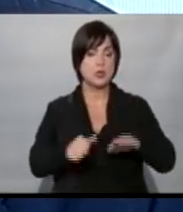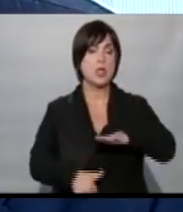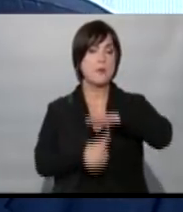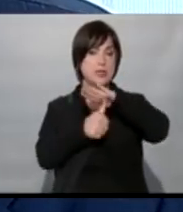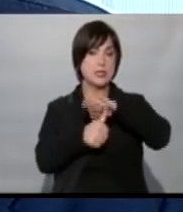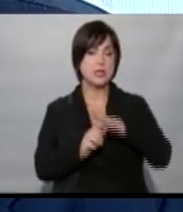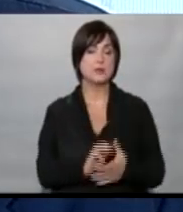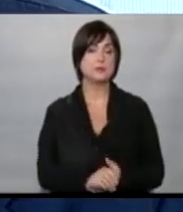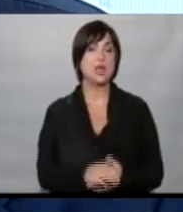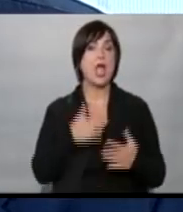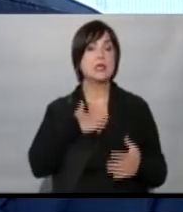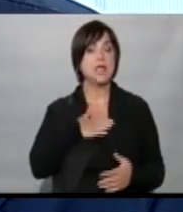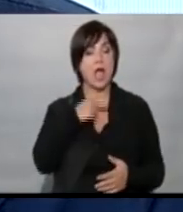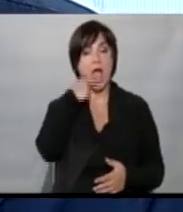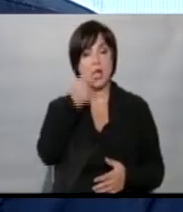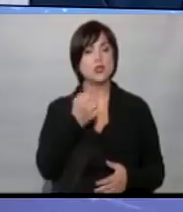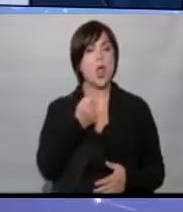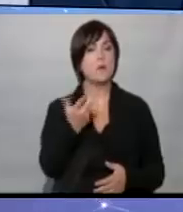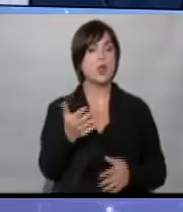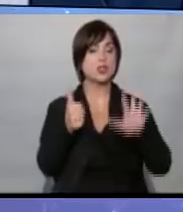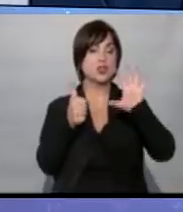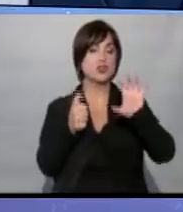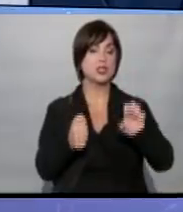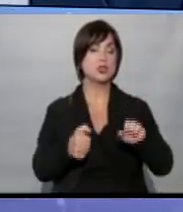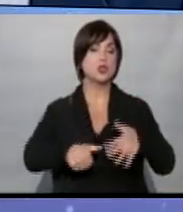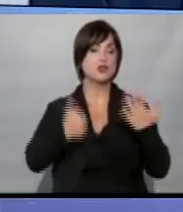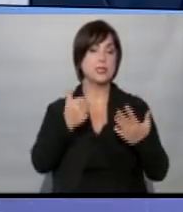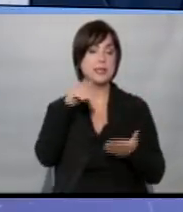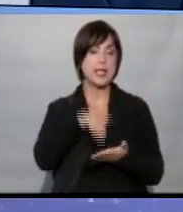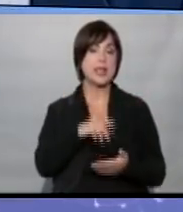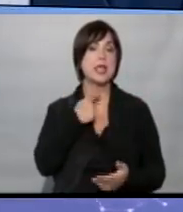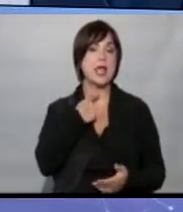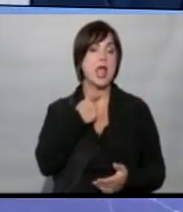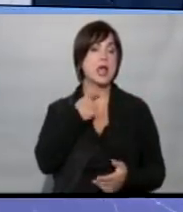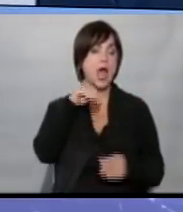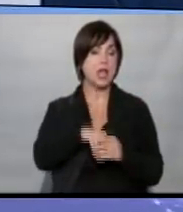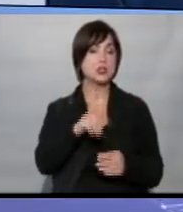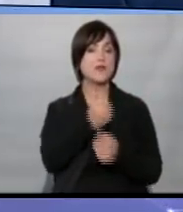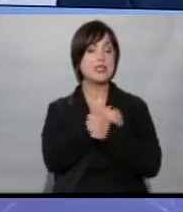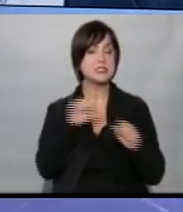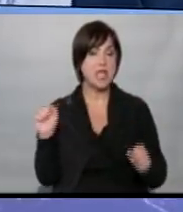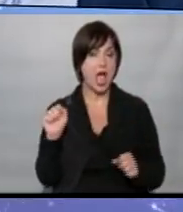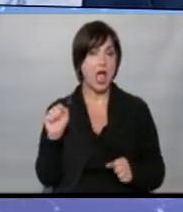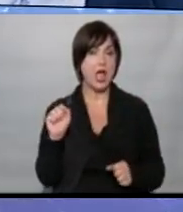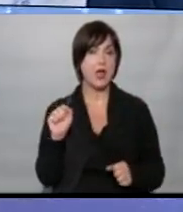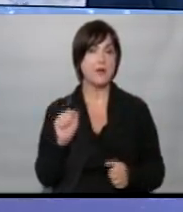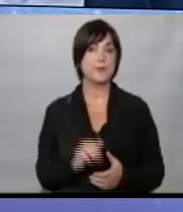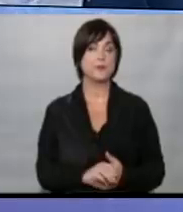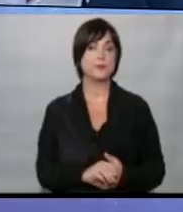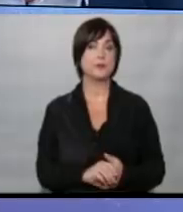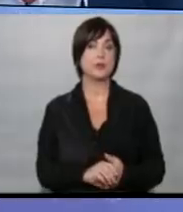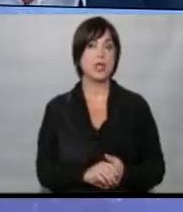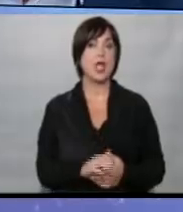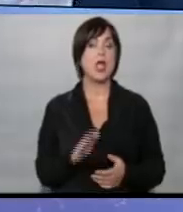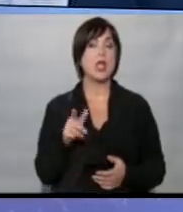Добро. И сакате да кажете дека бројката од 606.000 гласови за референдумот е доволна за да